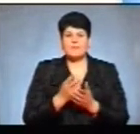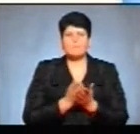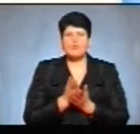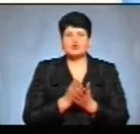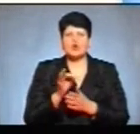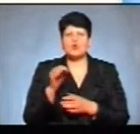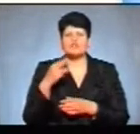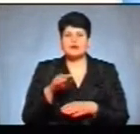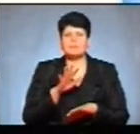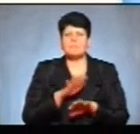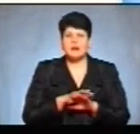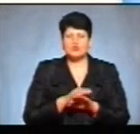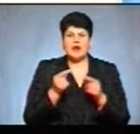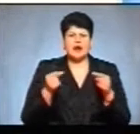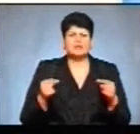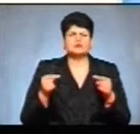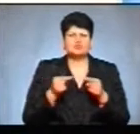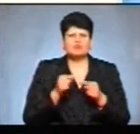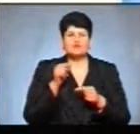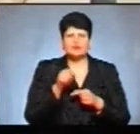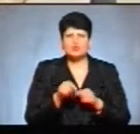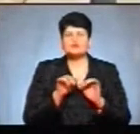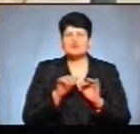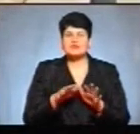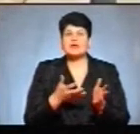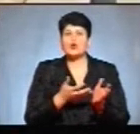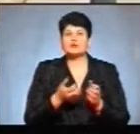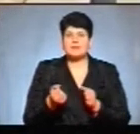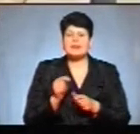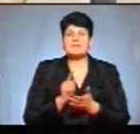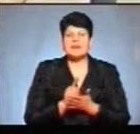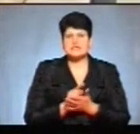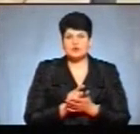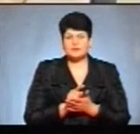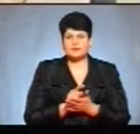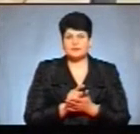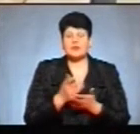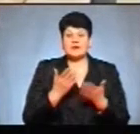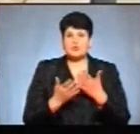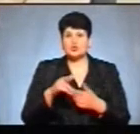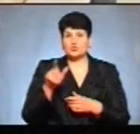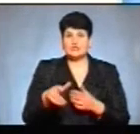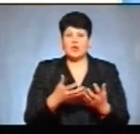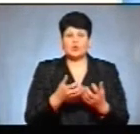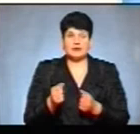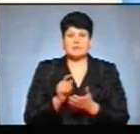Ощадбанку «Швидка копійка», а точно в той же спосіб, який вони отримували пенсію. Тобто, якщо людина отримала